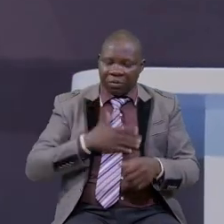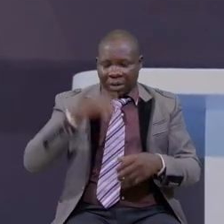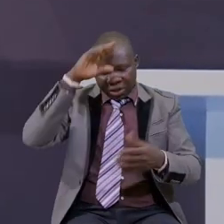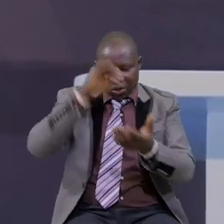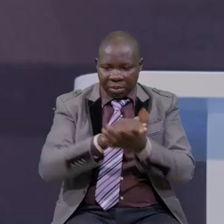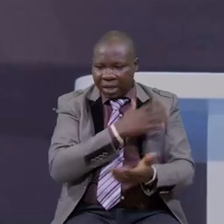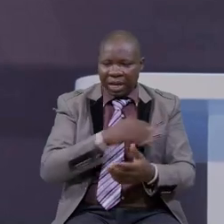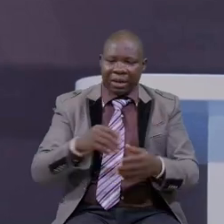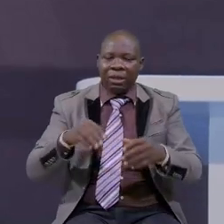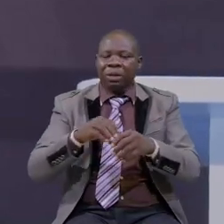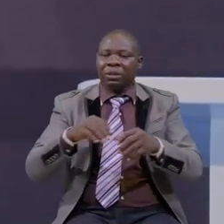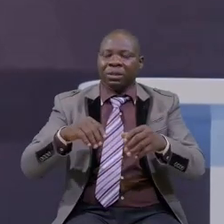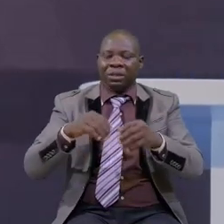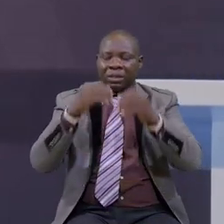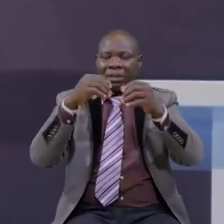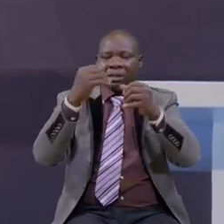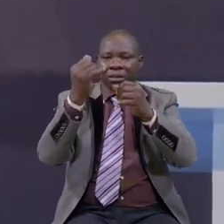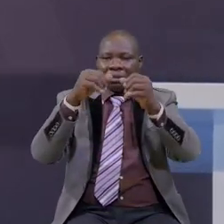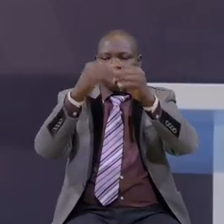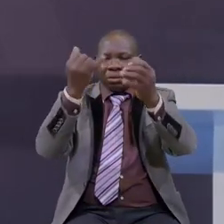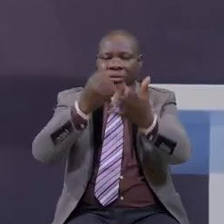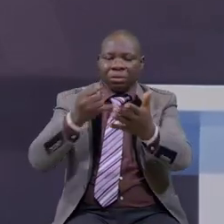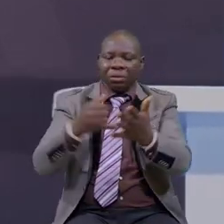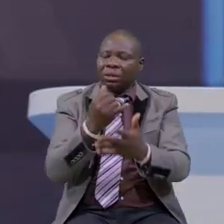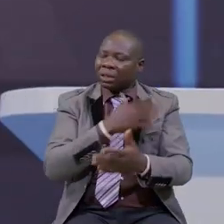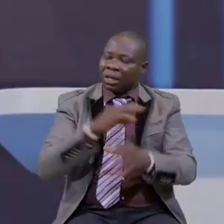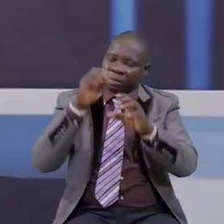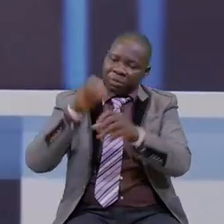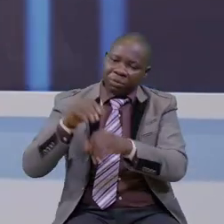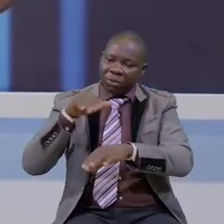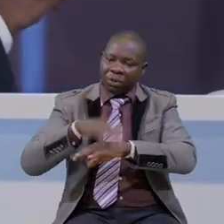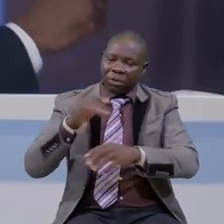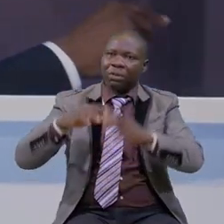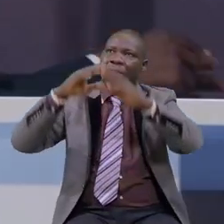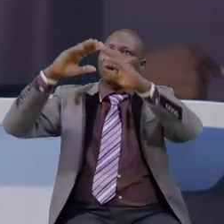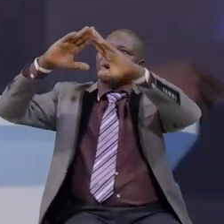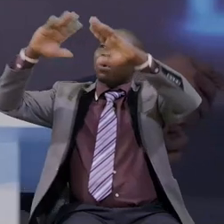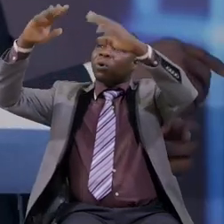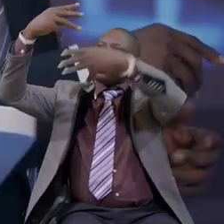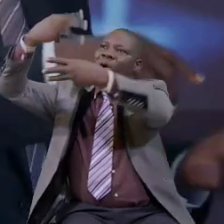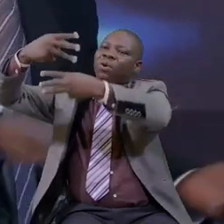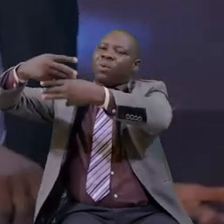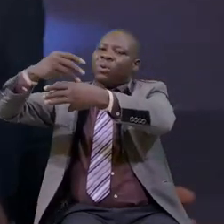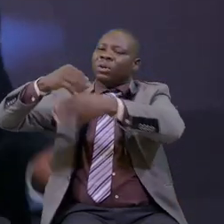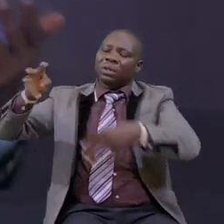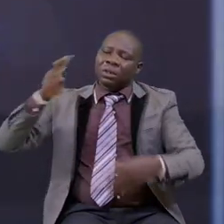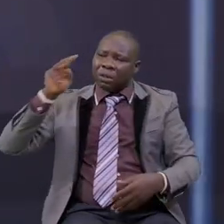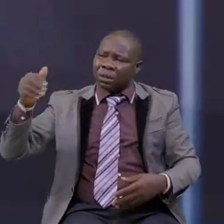ça elle a encadré ça. Elle a mis ça au mur. Elle mourait dans la faim.